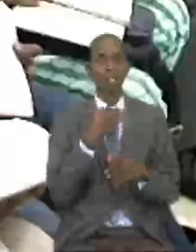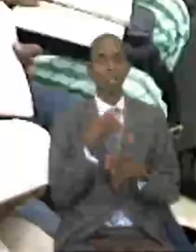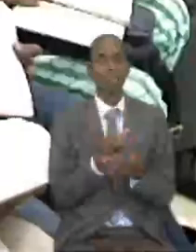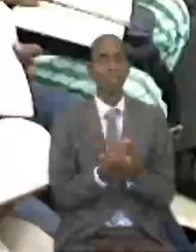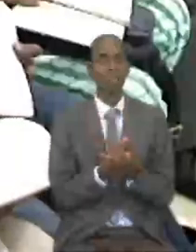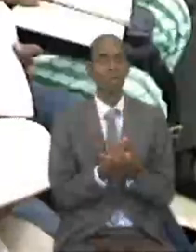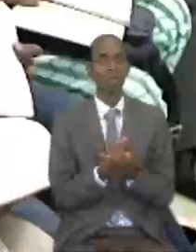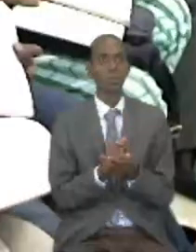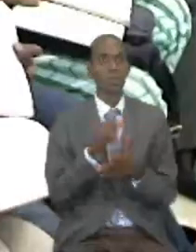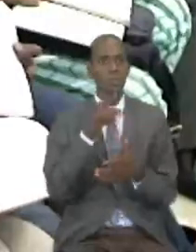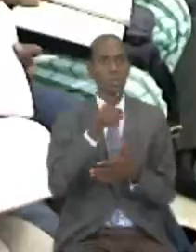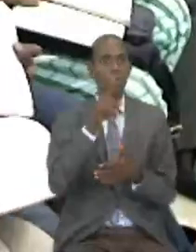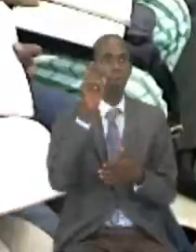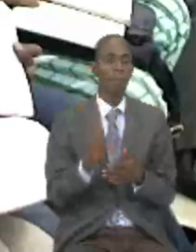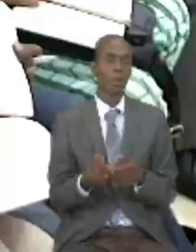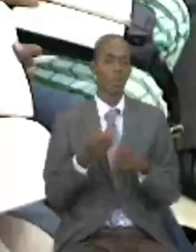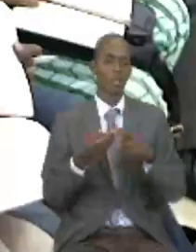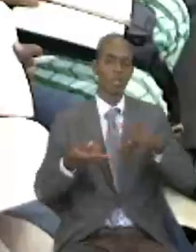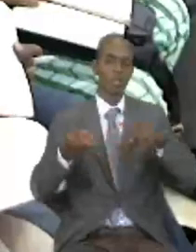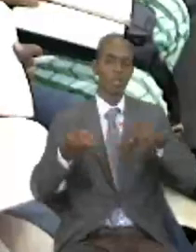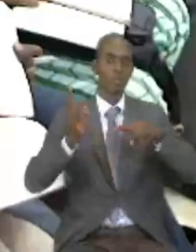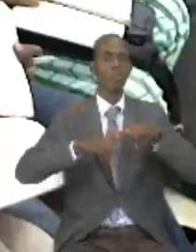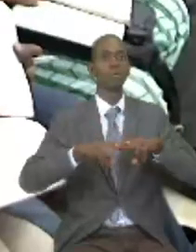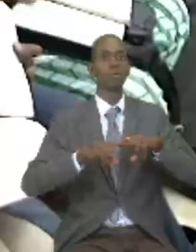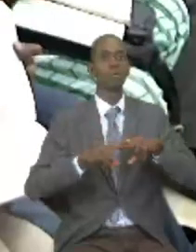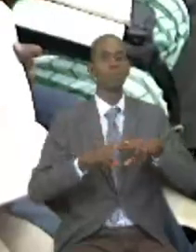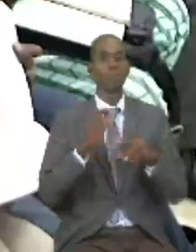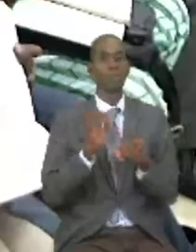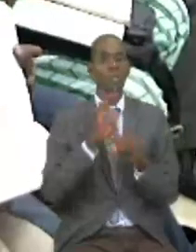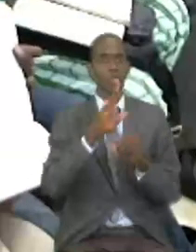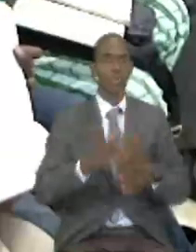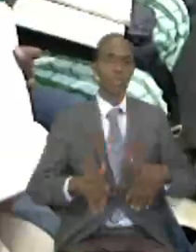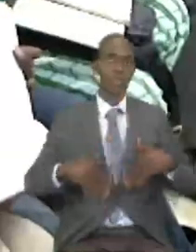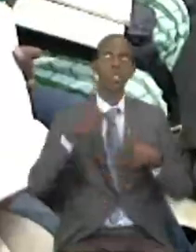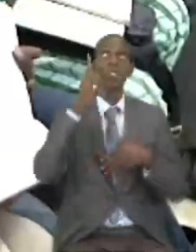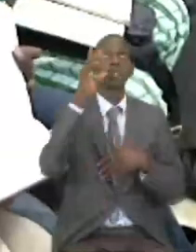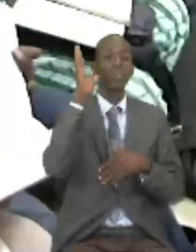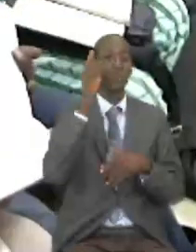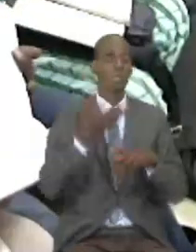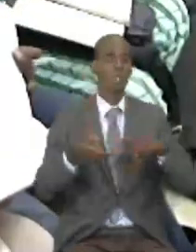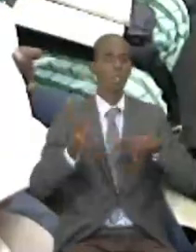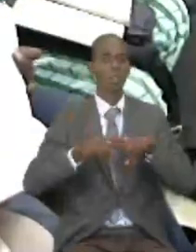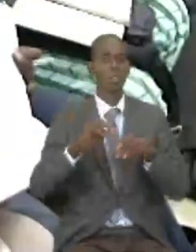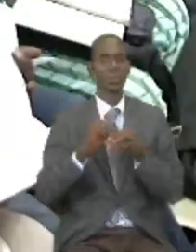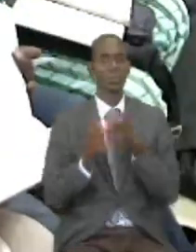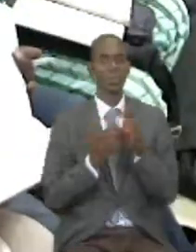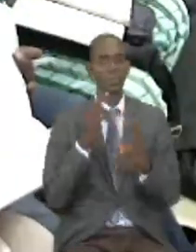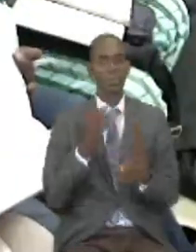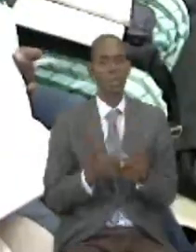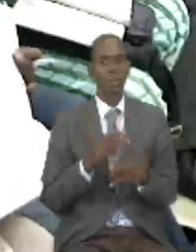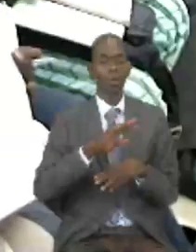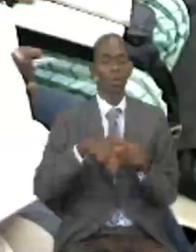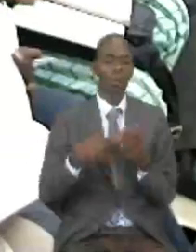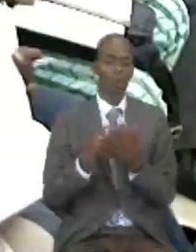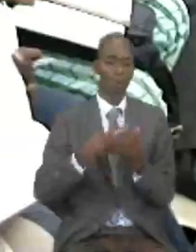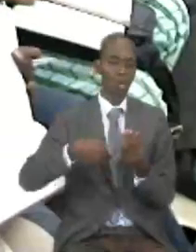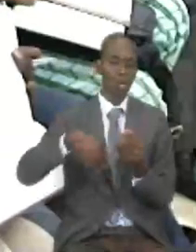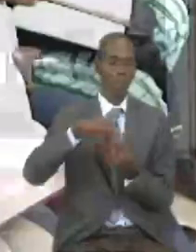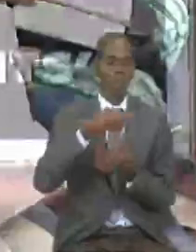votre attitude. Il faut qu'il croisse. Dans votre vie, il va croître. Autour de vous, il va